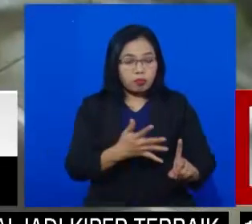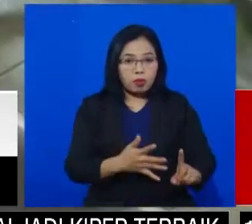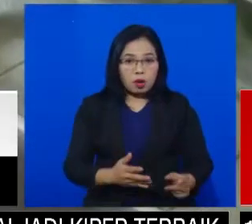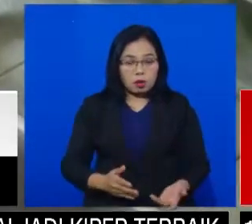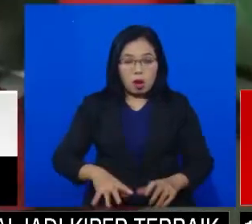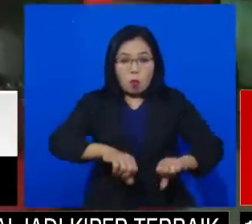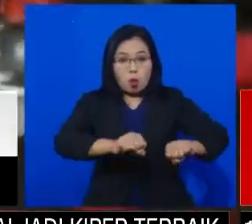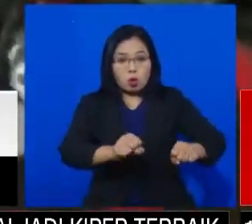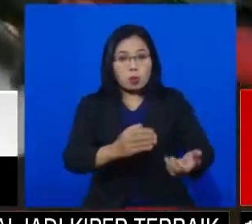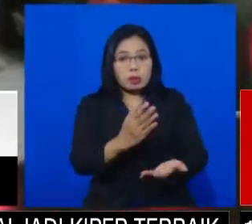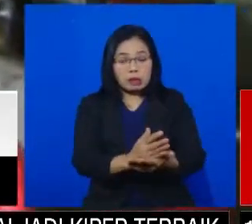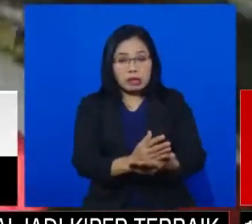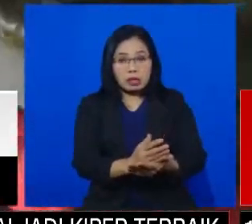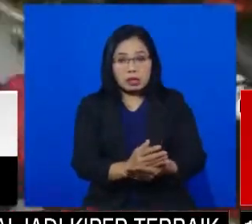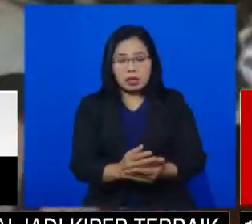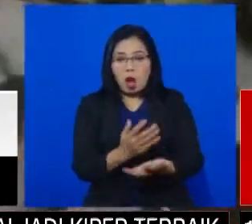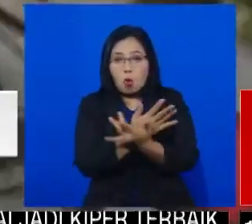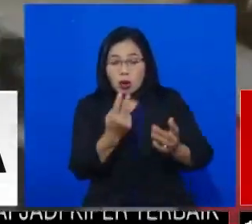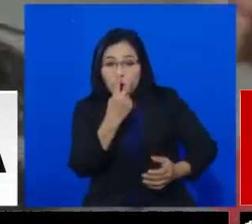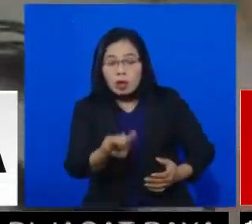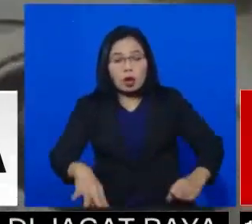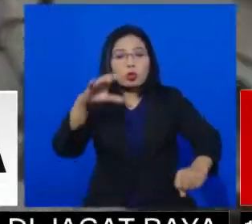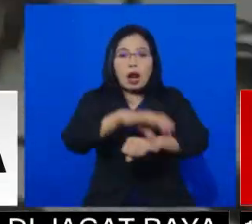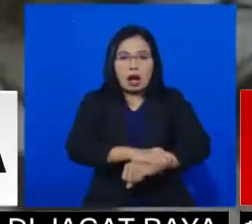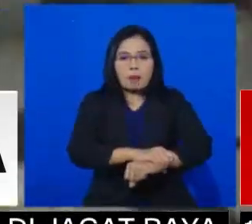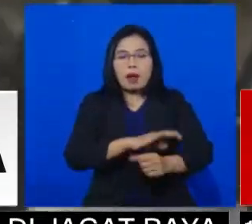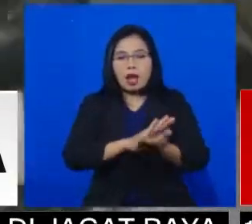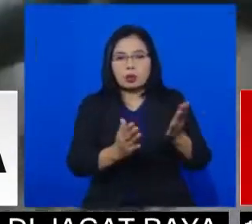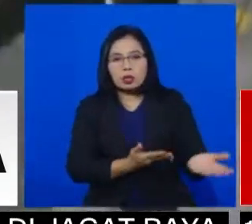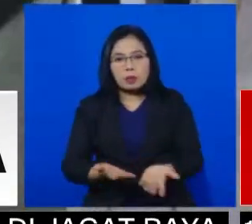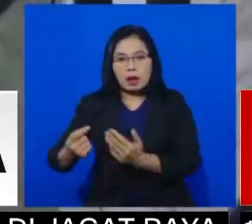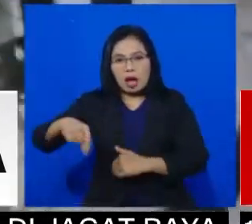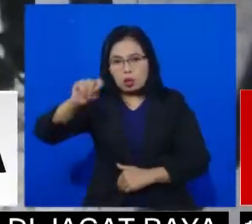ditangkap oleh warga dan diserahkan ke Polsek Ketapang. Tim Liputan CNN Indonesia.